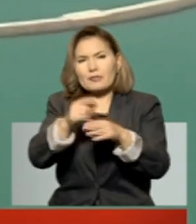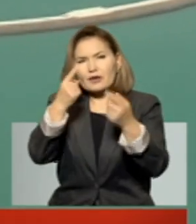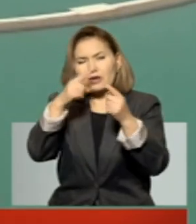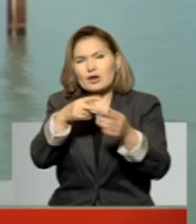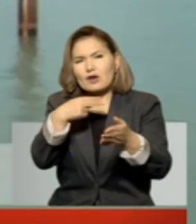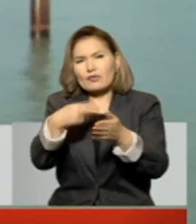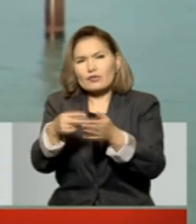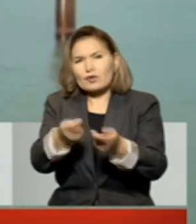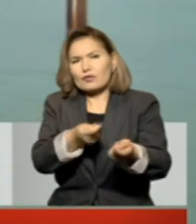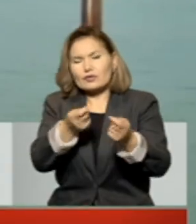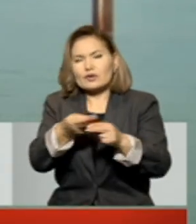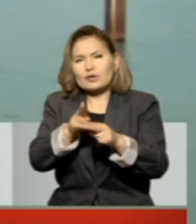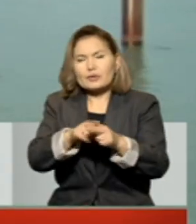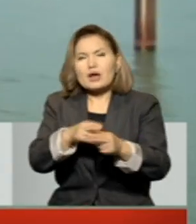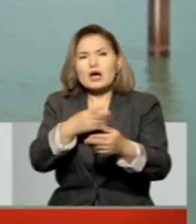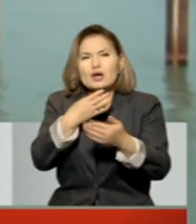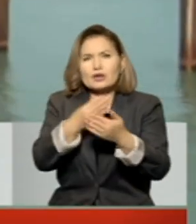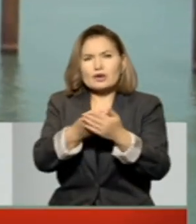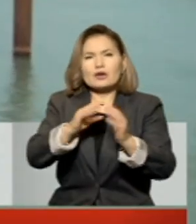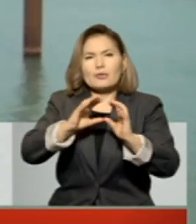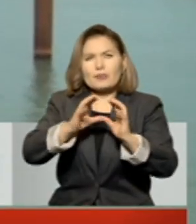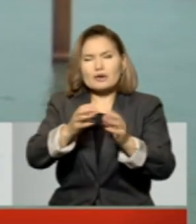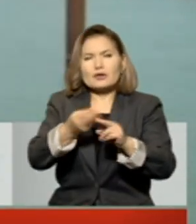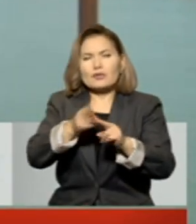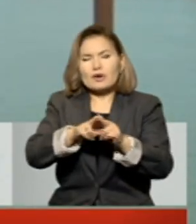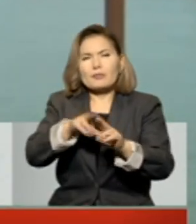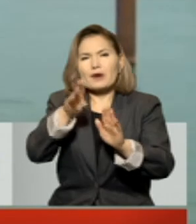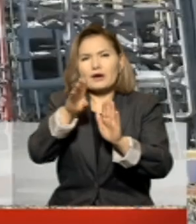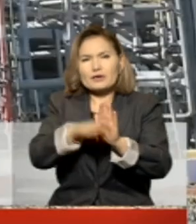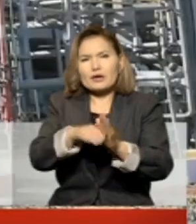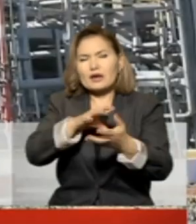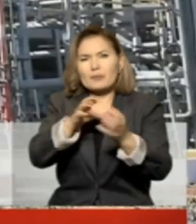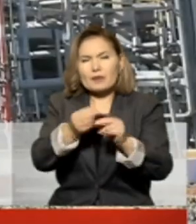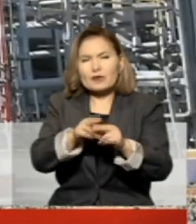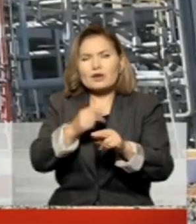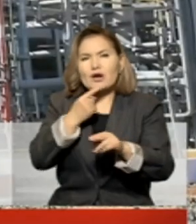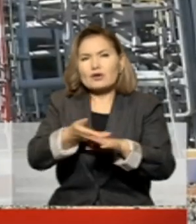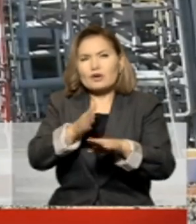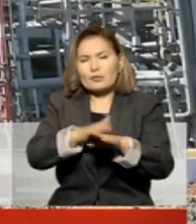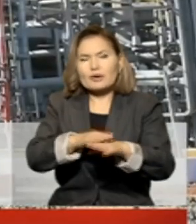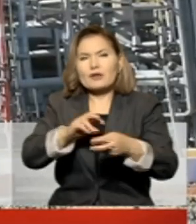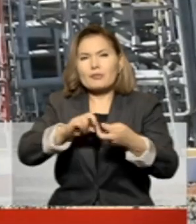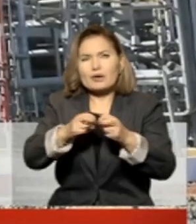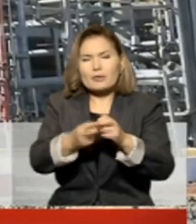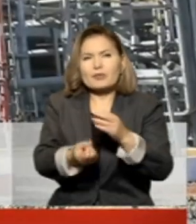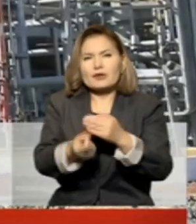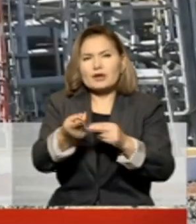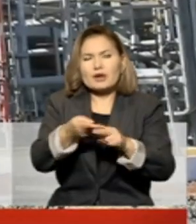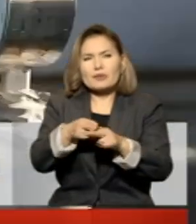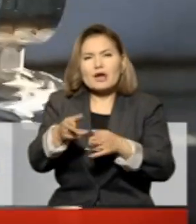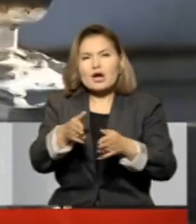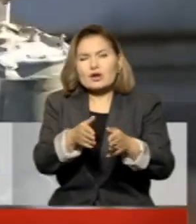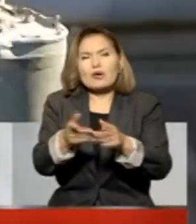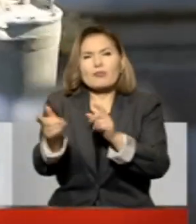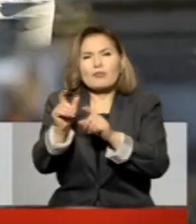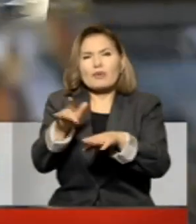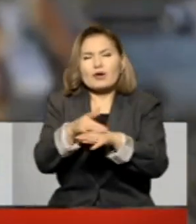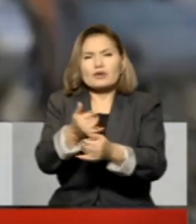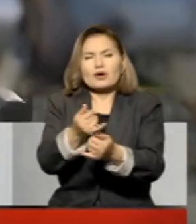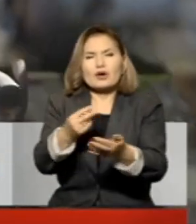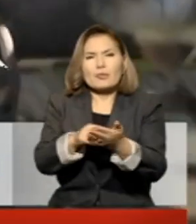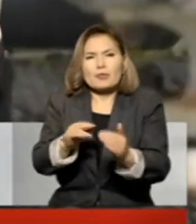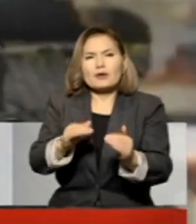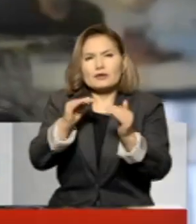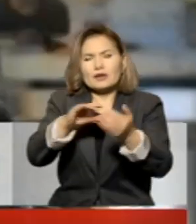әкеліп жүрген еді. Алайда дүниежүзіндегі ахуалдың әсерінен біраз қиыншылық туындаған. Жолдың бағасы едәуір өскен, оның